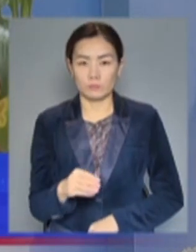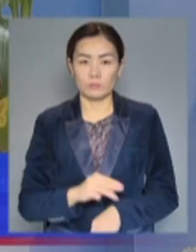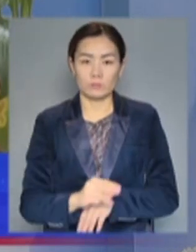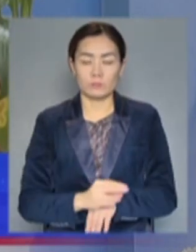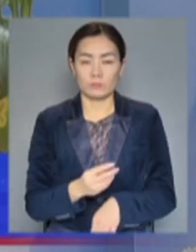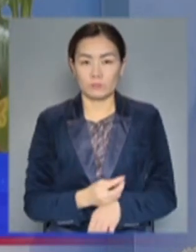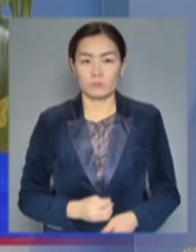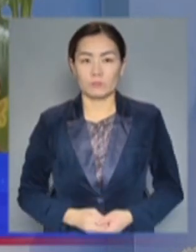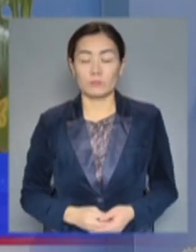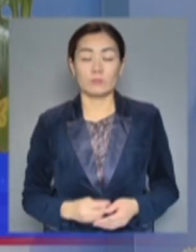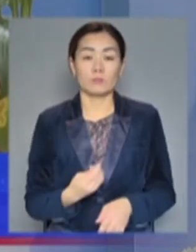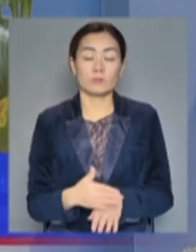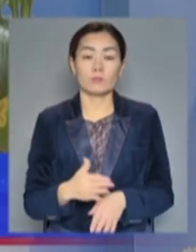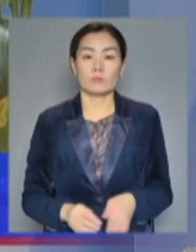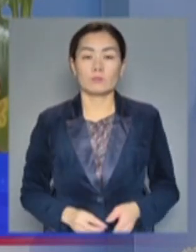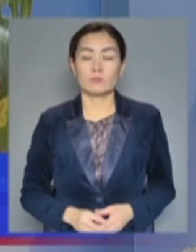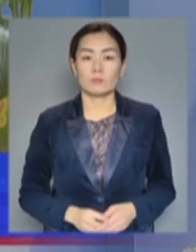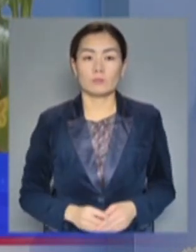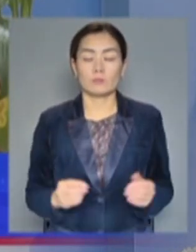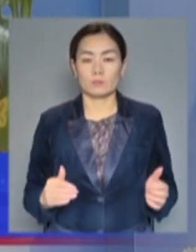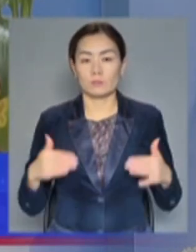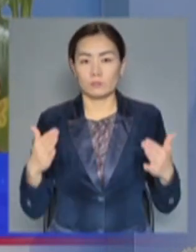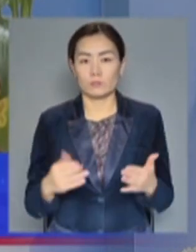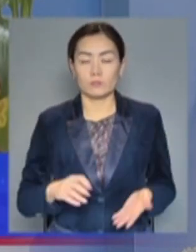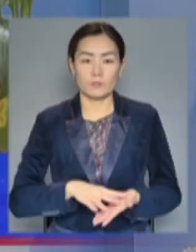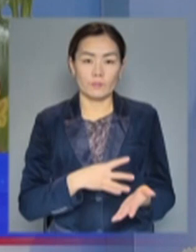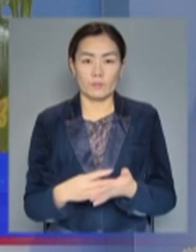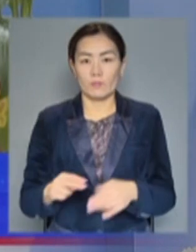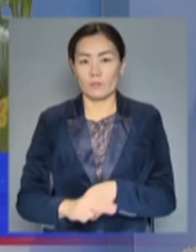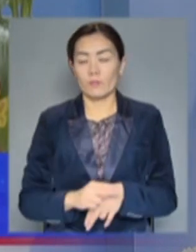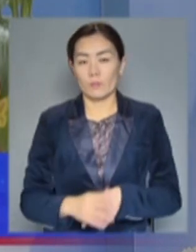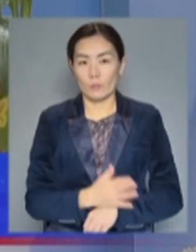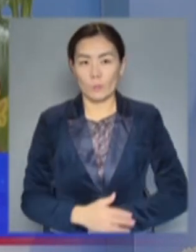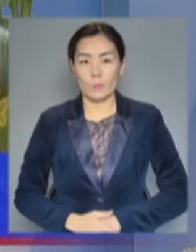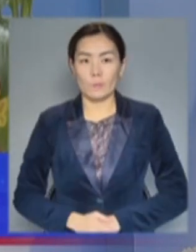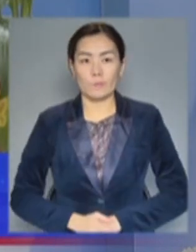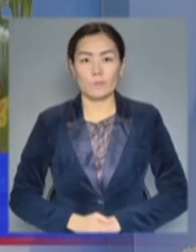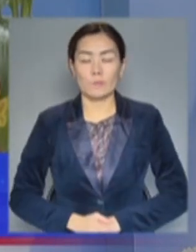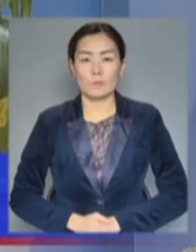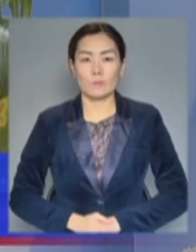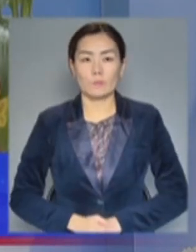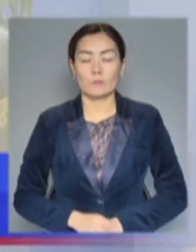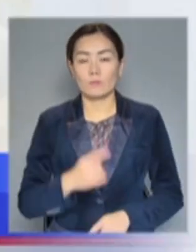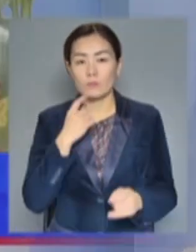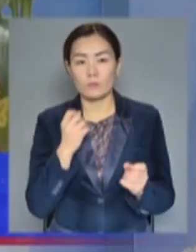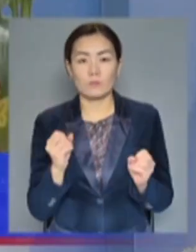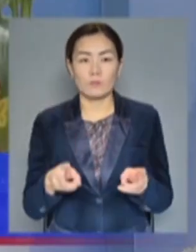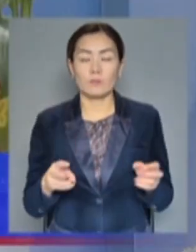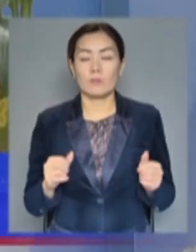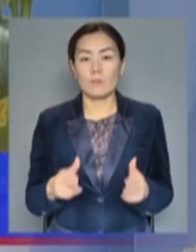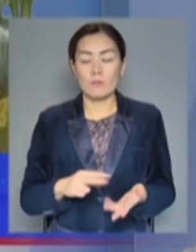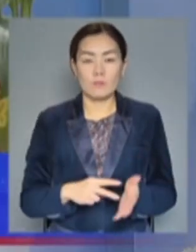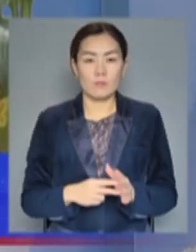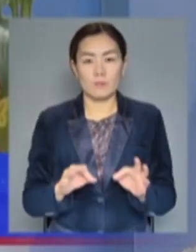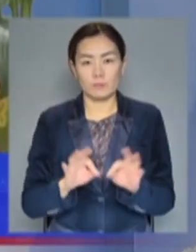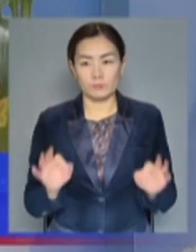жатыр, және кредиттің өзінің манағы схемаларын үйретіп жатыр, қалай құтылуға болады екен деп. Өте керемет